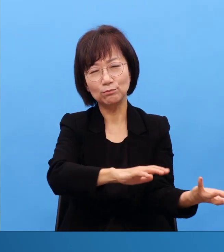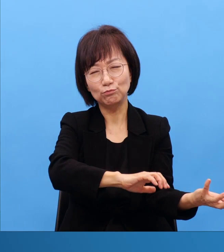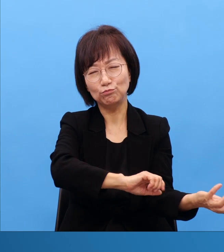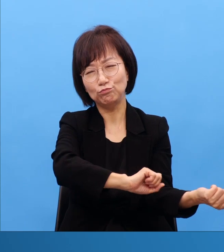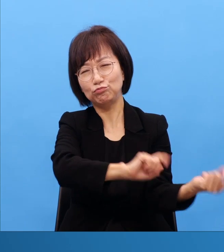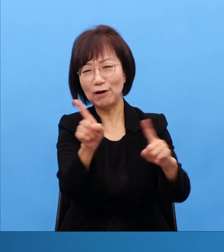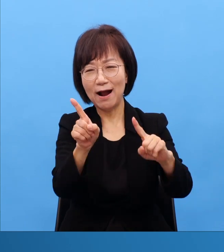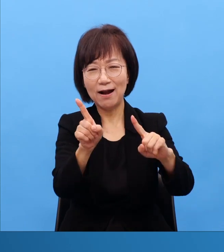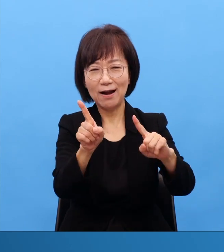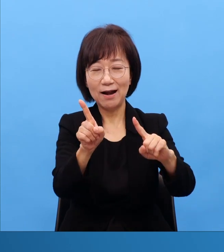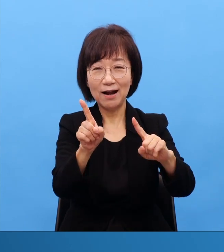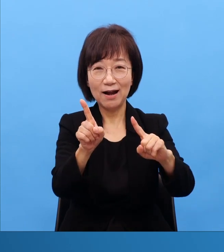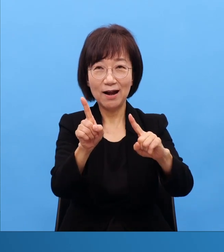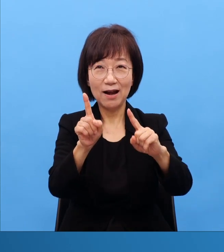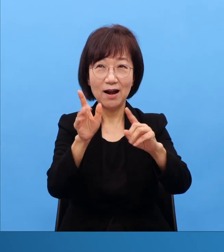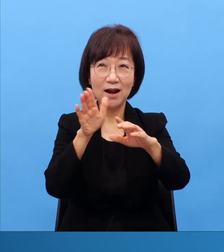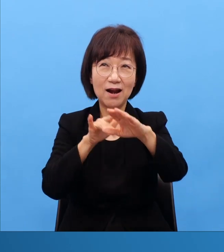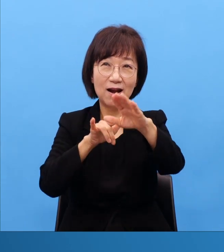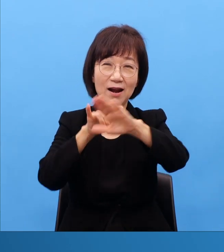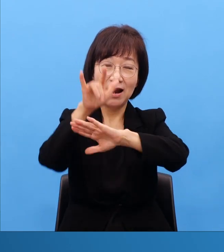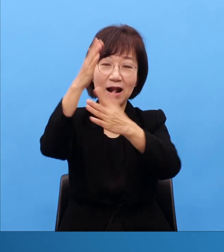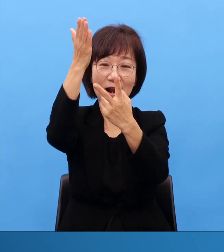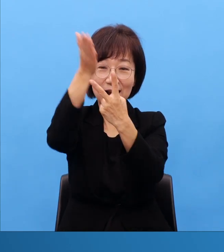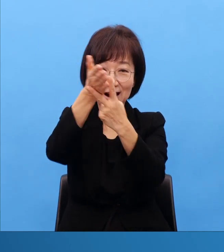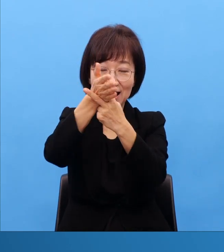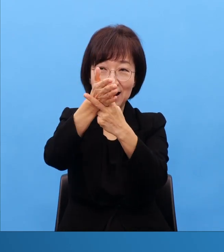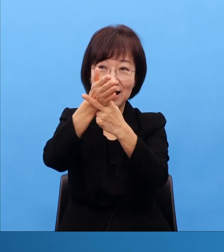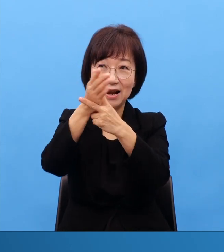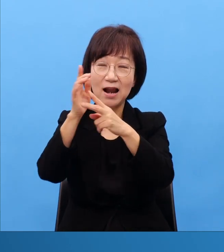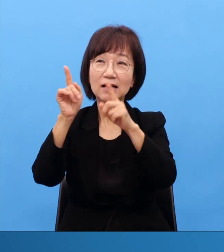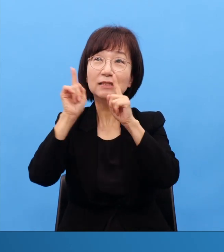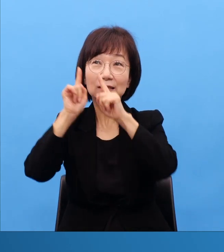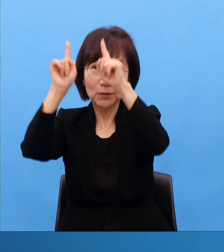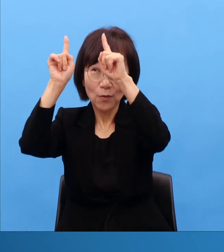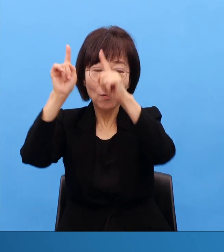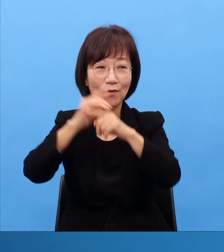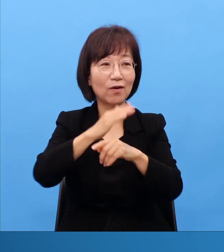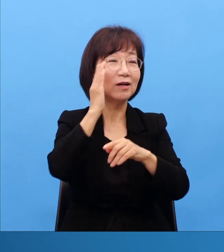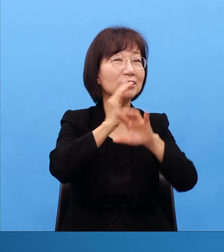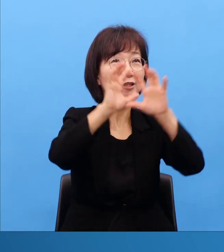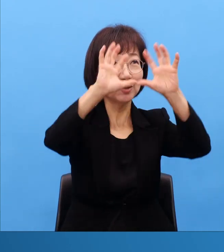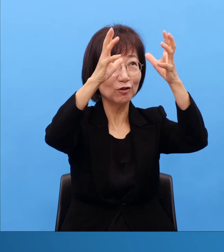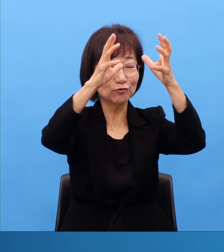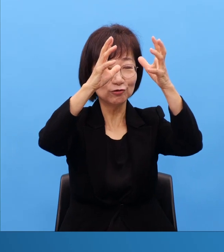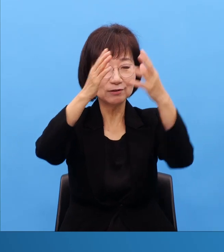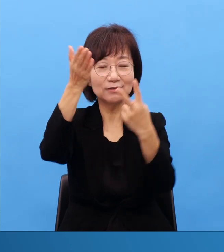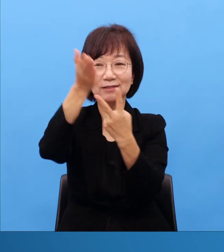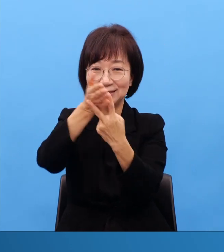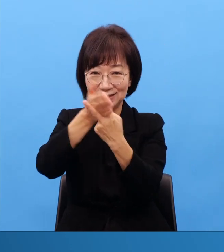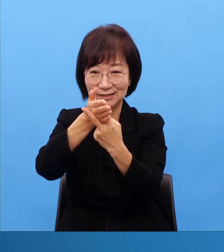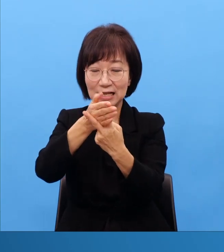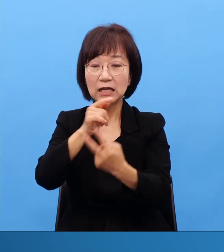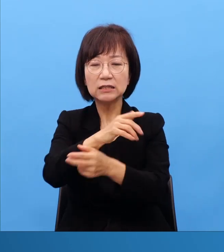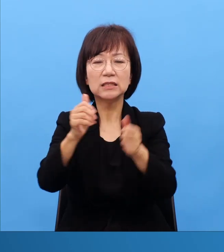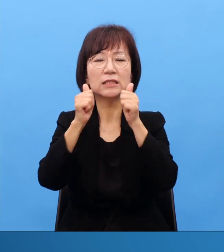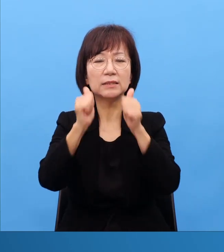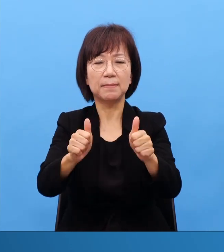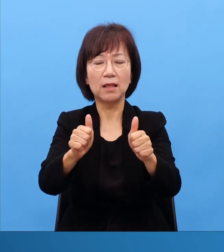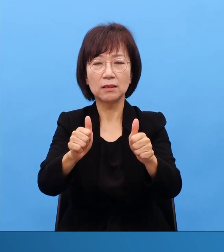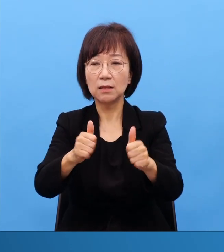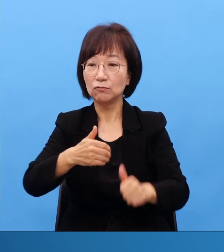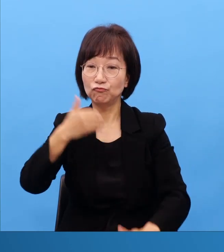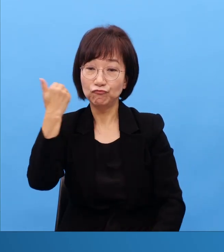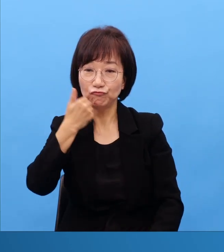you'll go to even either heaven or hell. 거기에 심판주. He is the Lord of the 기준이 judgment. 기준이 뭔가니까요. 그리스도 아느냐